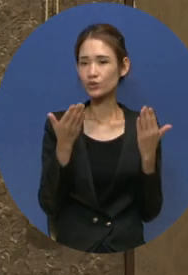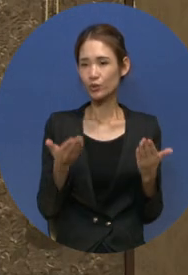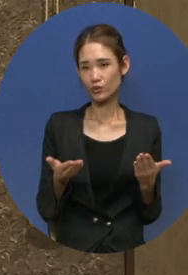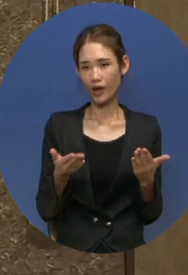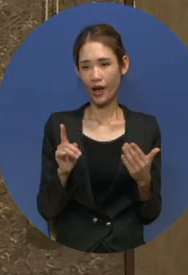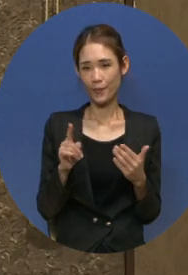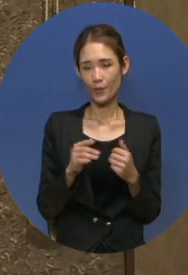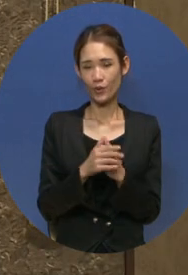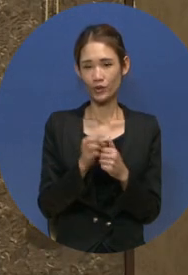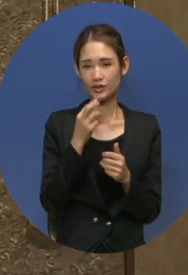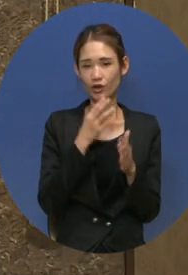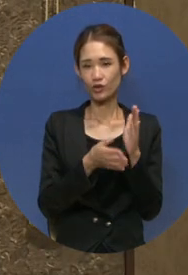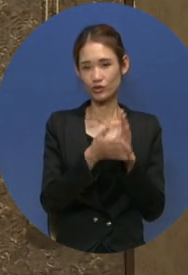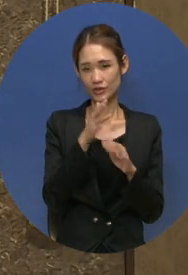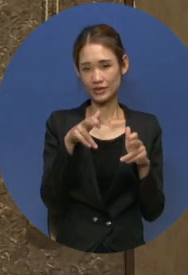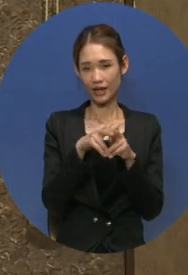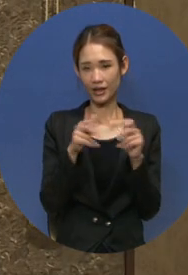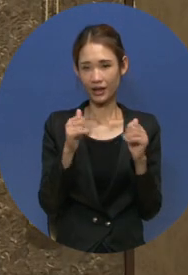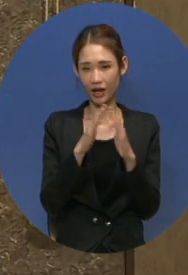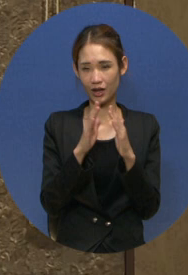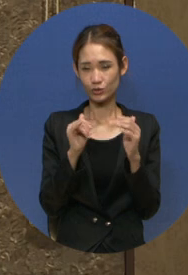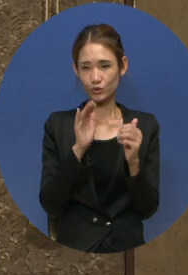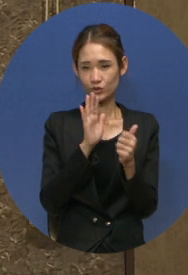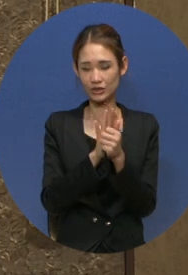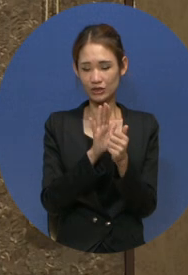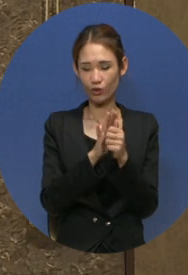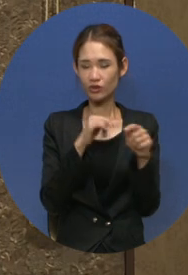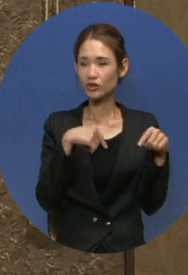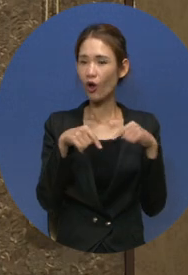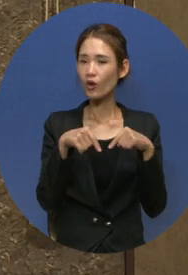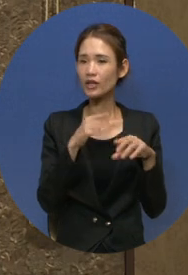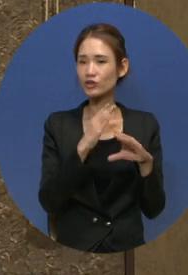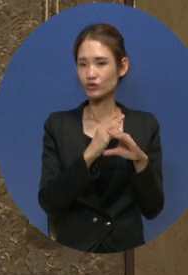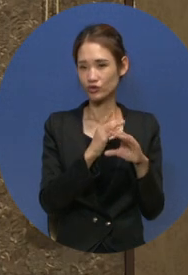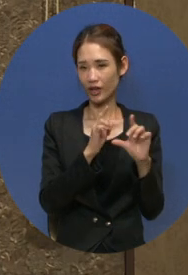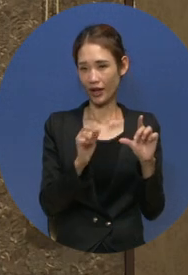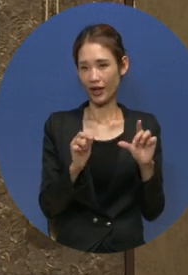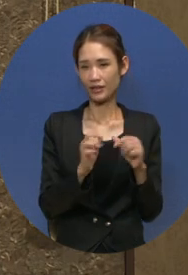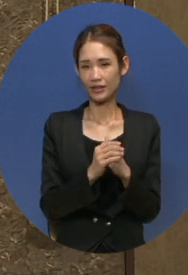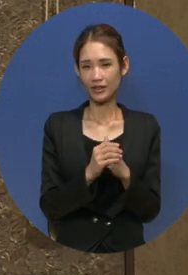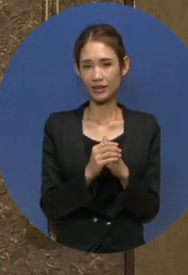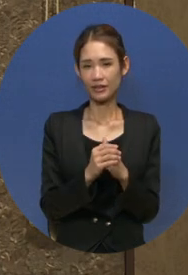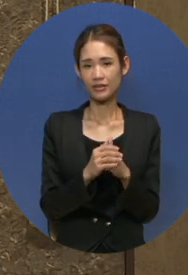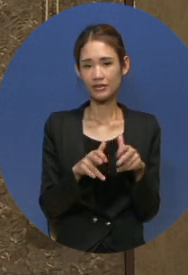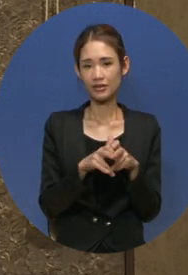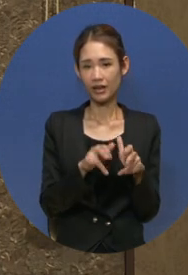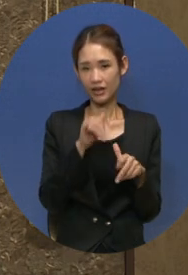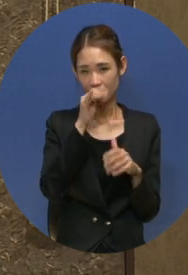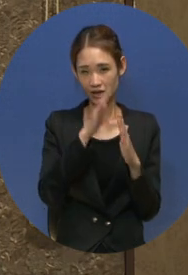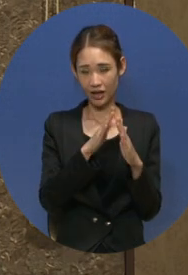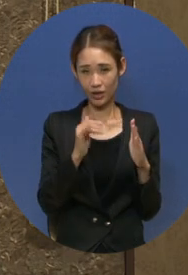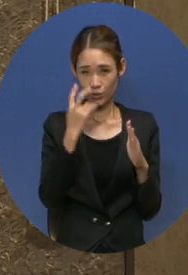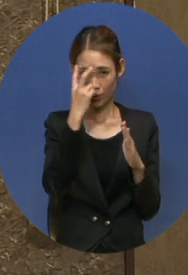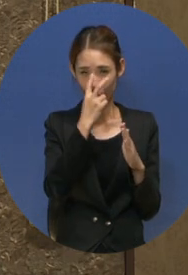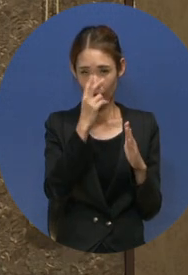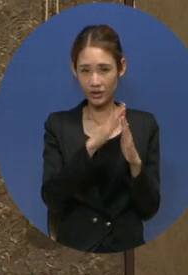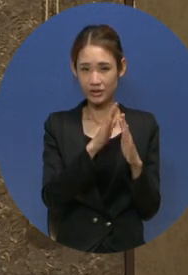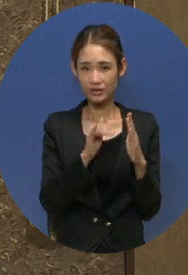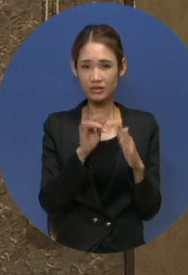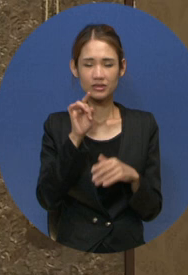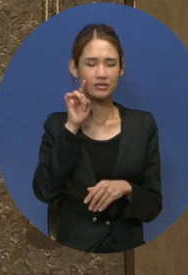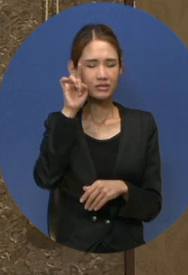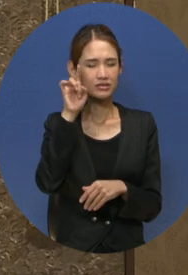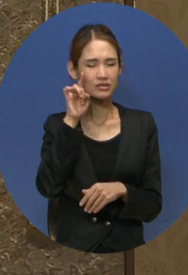휴가제는 서울시의 장애인 가족 지원 정책 중 하나예요. 장애가 있는 그 가족을 돌보는 이